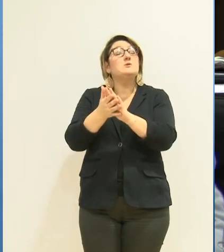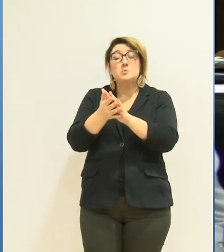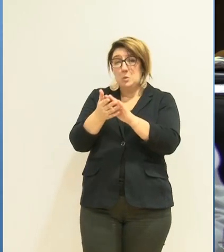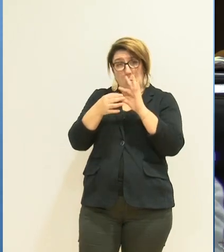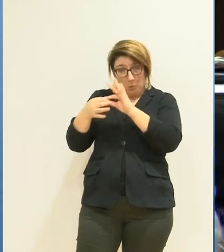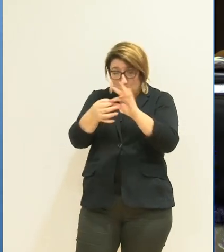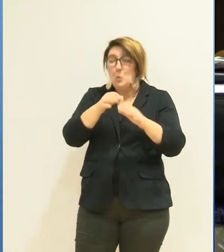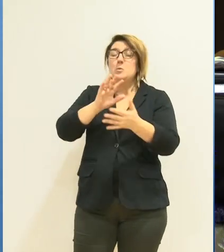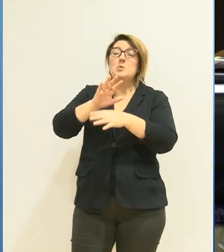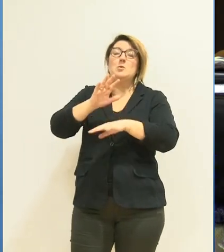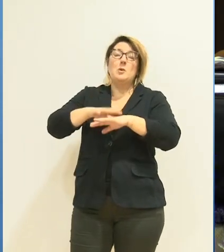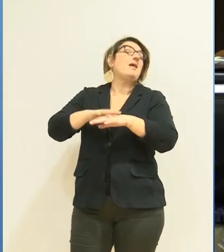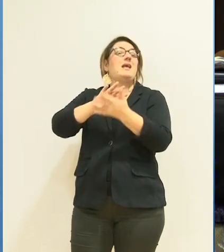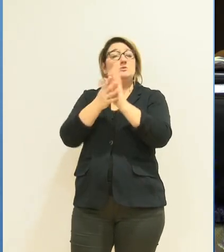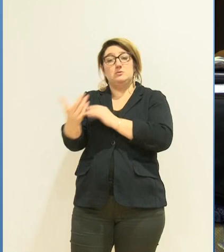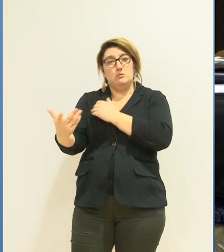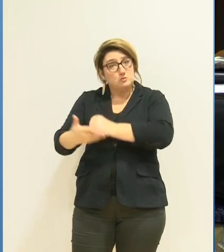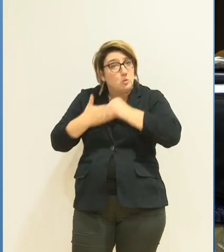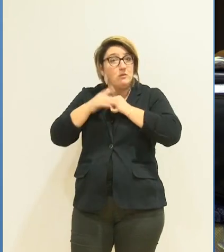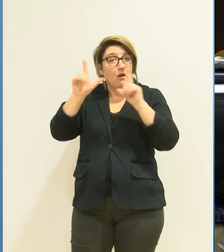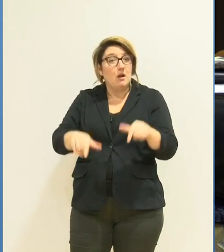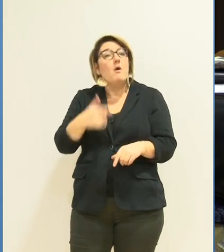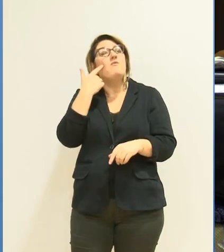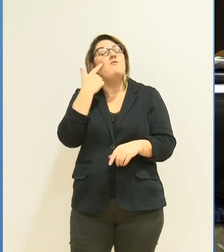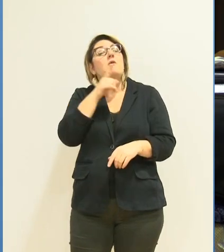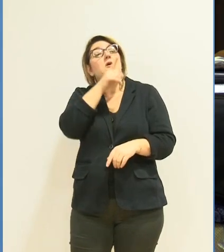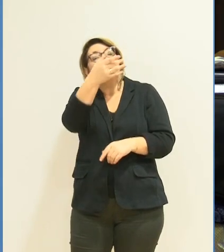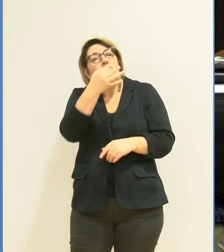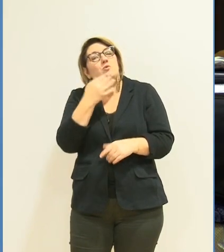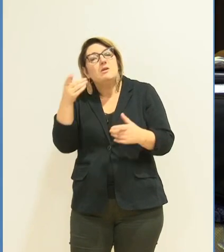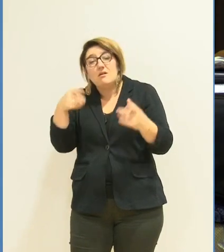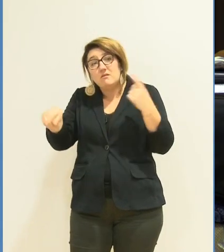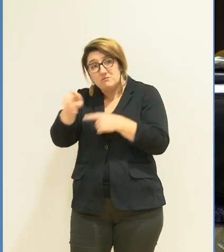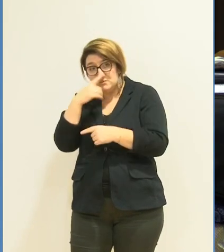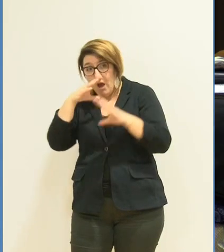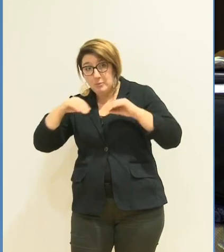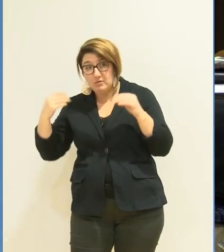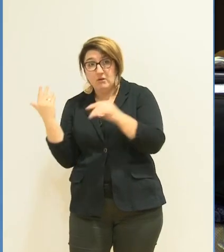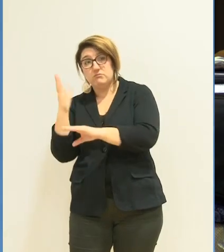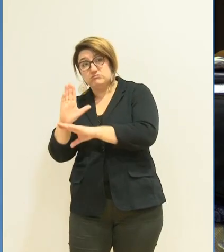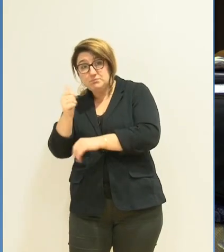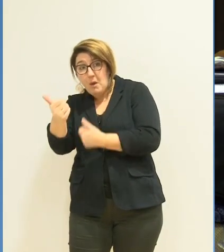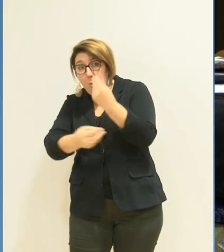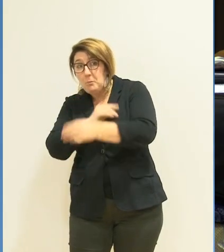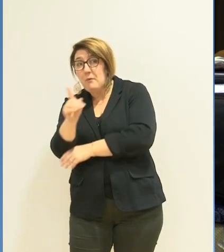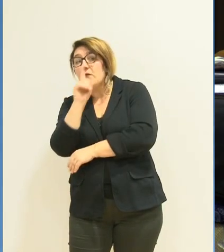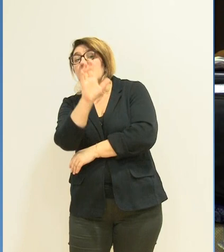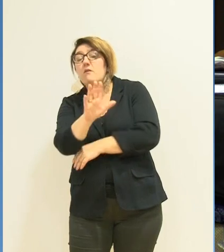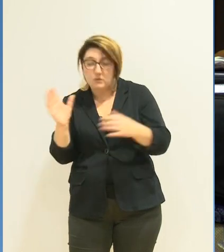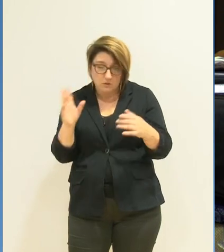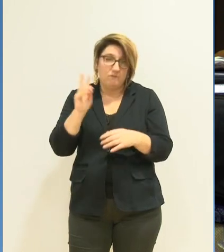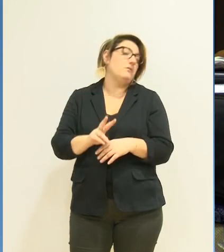un jour vous considérer qu'elle est représentative ou non des habitants par ailleurs je pense qu'il est aussi absolument